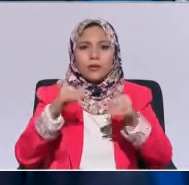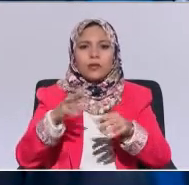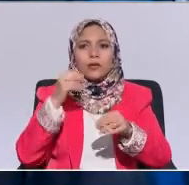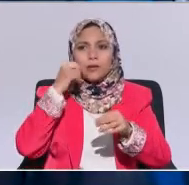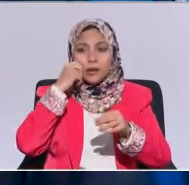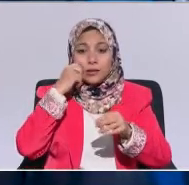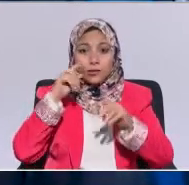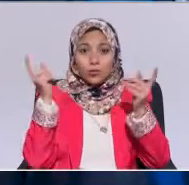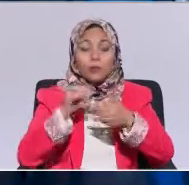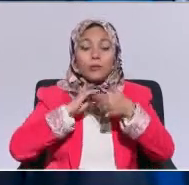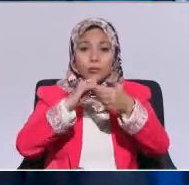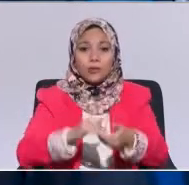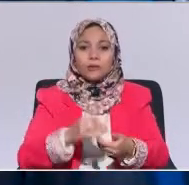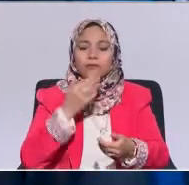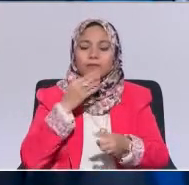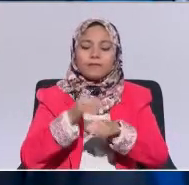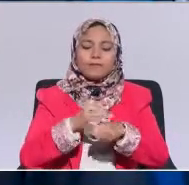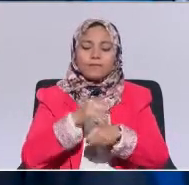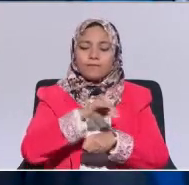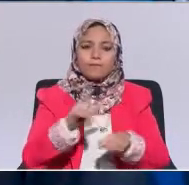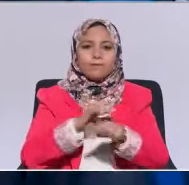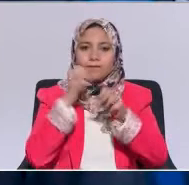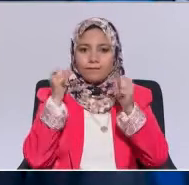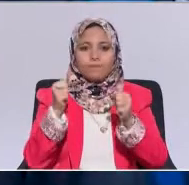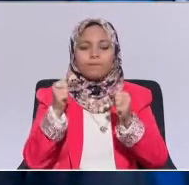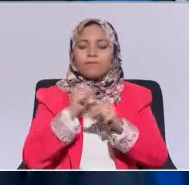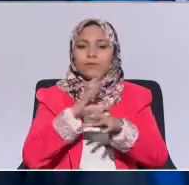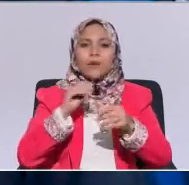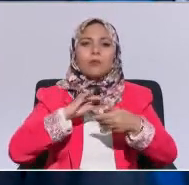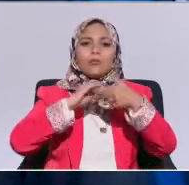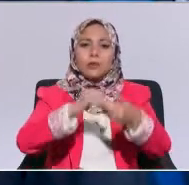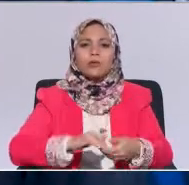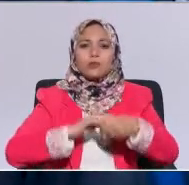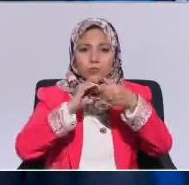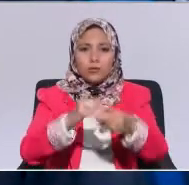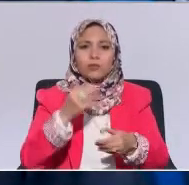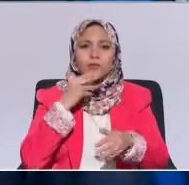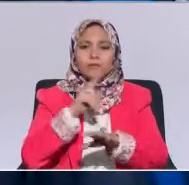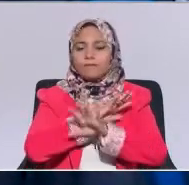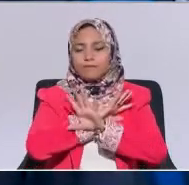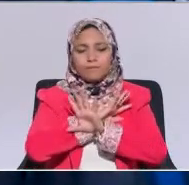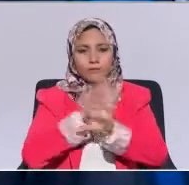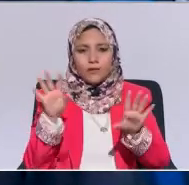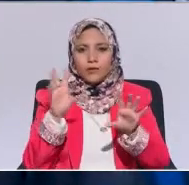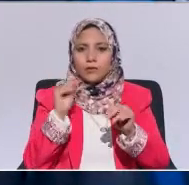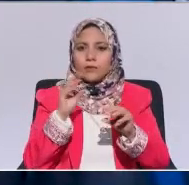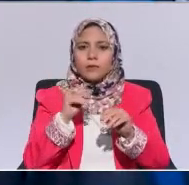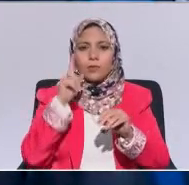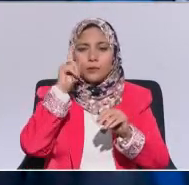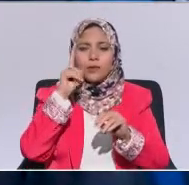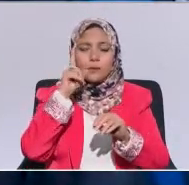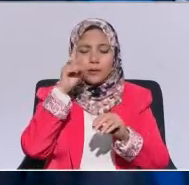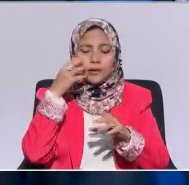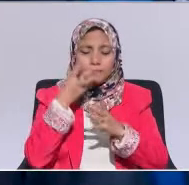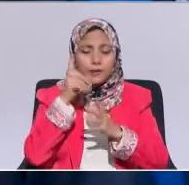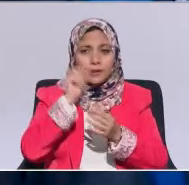المحاولات، بيحاولوا ينقذوه بكل الطرق، بس ما فيش استجابة سبحان الله. رغم ان